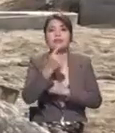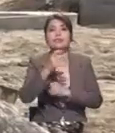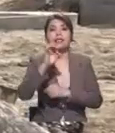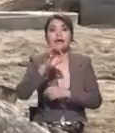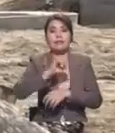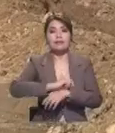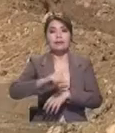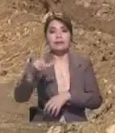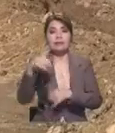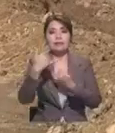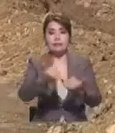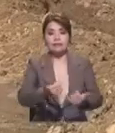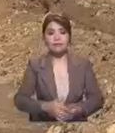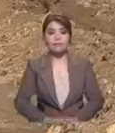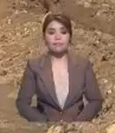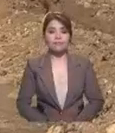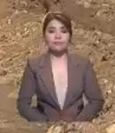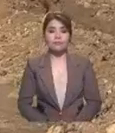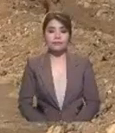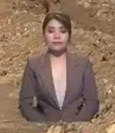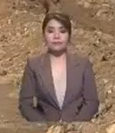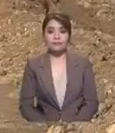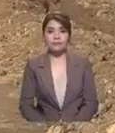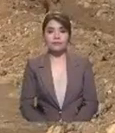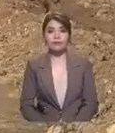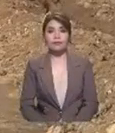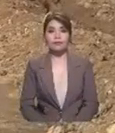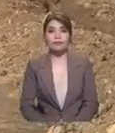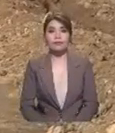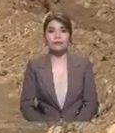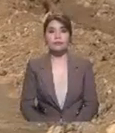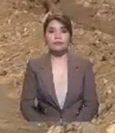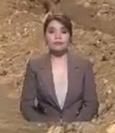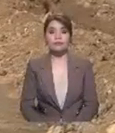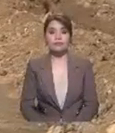бастамақ. Өзгеріс Қонар, Арман Екуов, Астана Таймс, Павлодар.